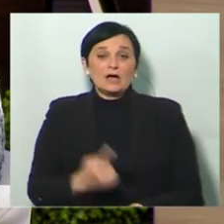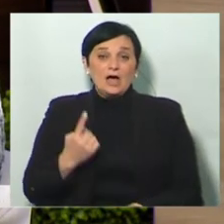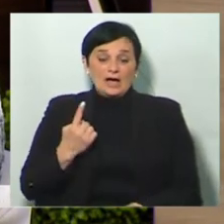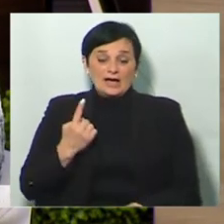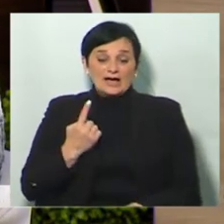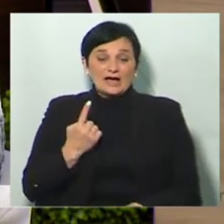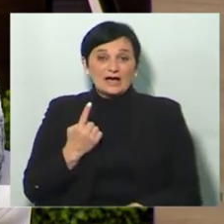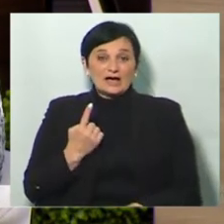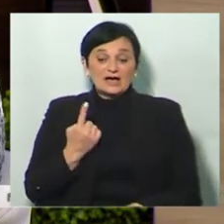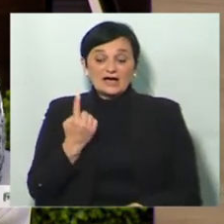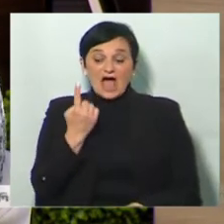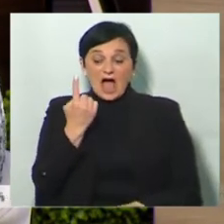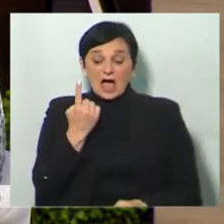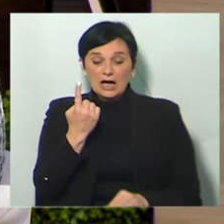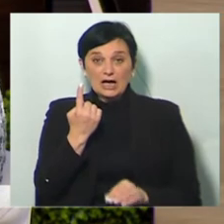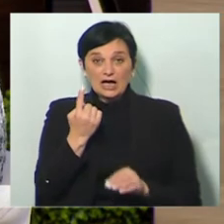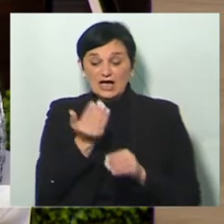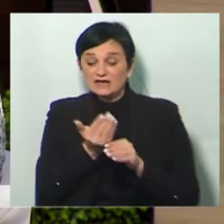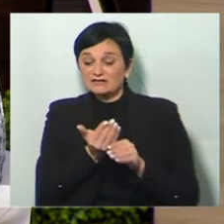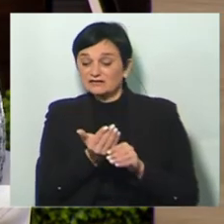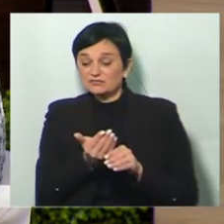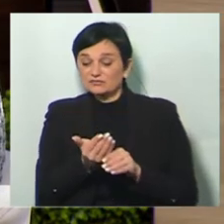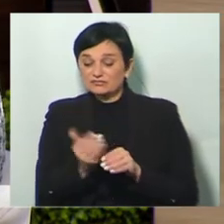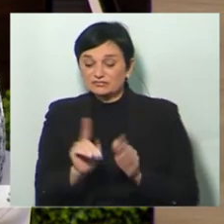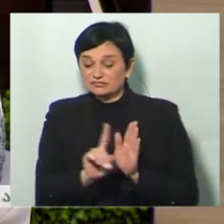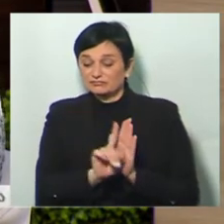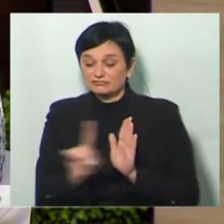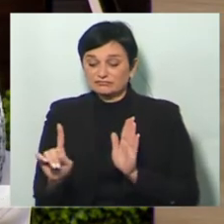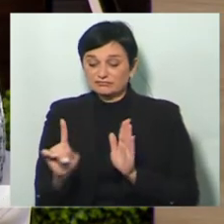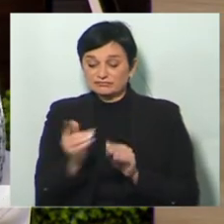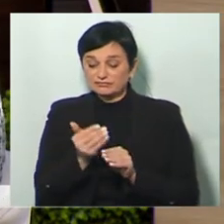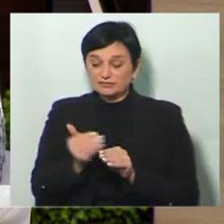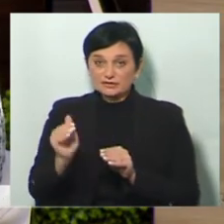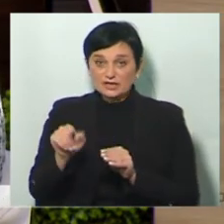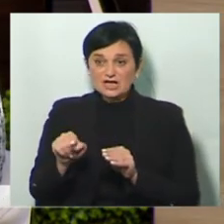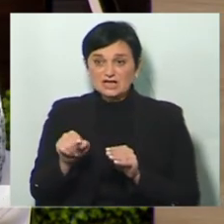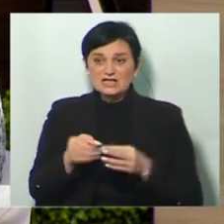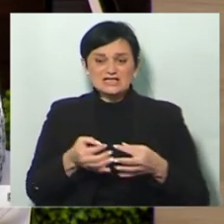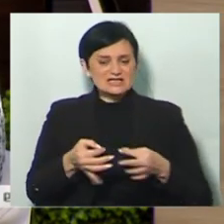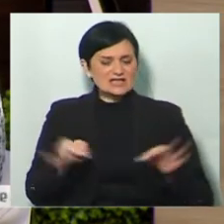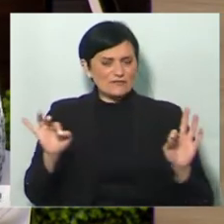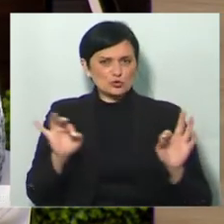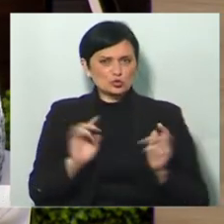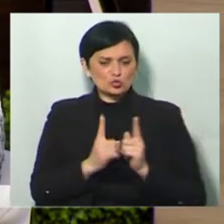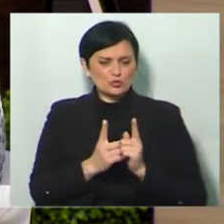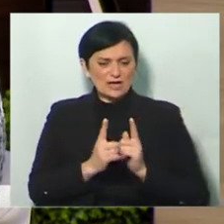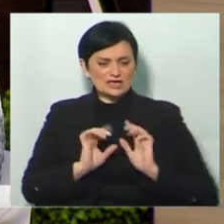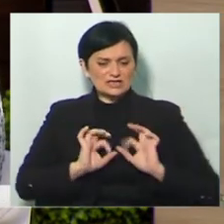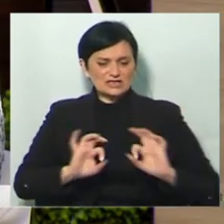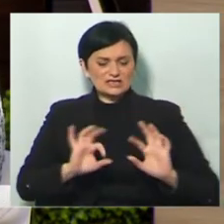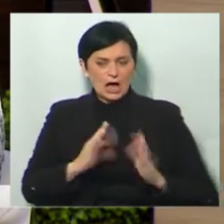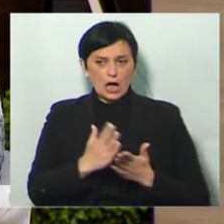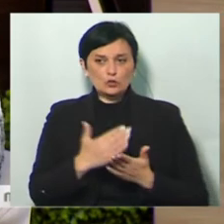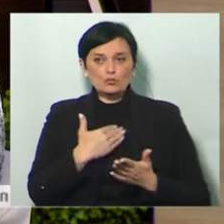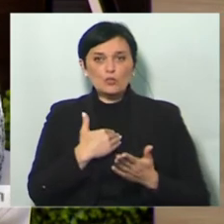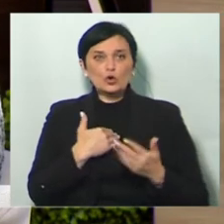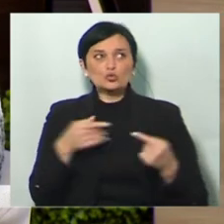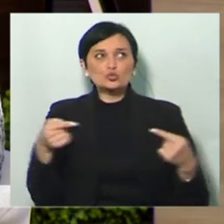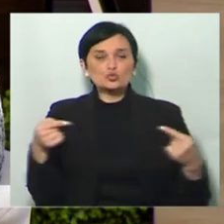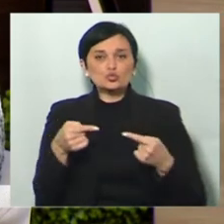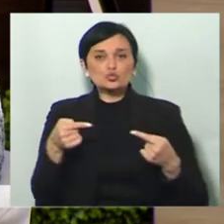განმარტოვებაზე მას ესე ყოველ შემთხვევაში თავისუფალი თარგმანია ეს ჩემი და მე არ შემიძლია ზუსტად